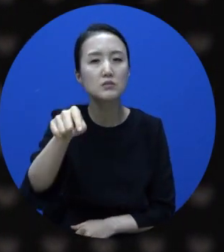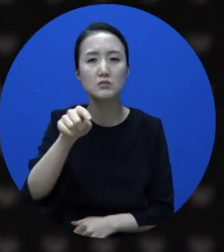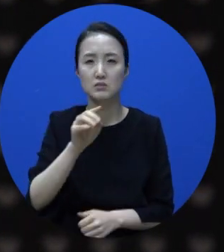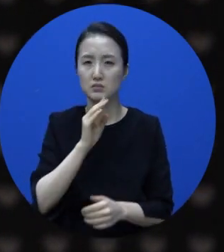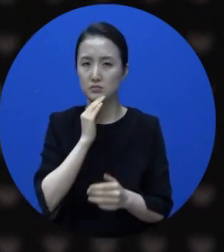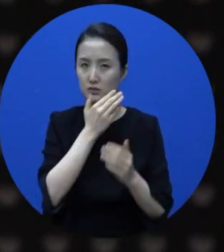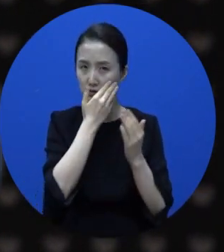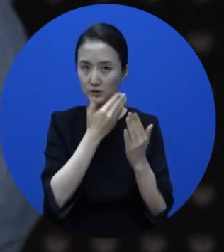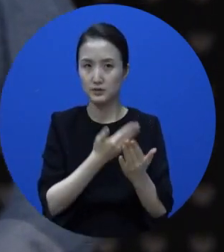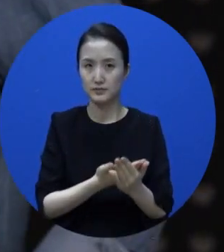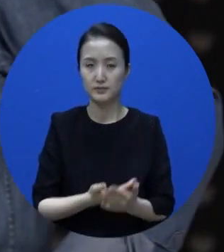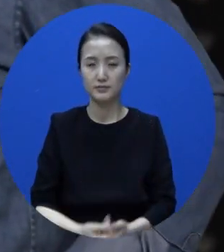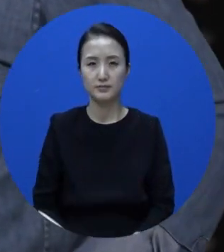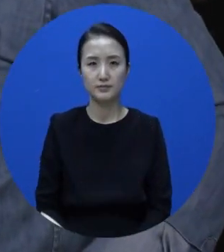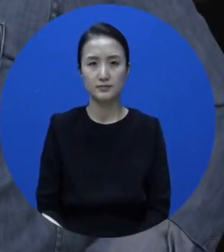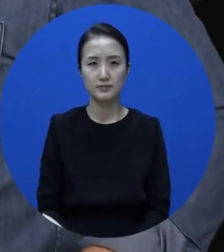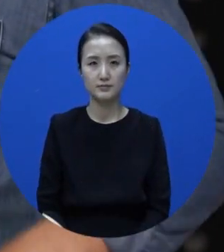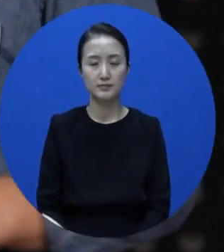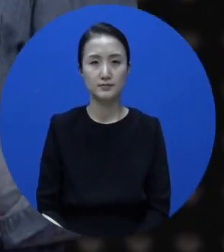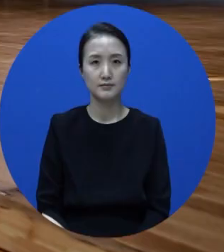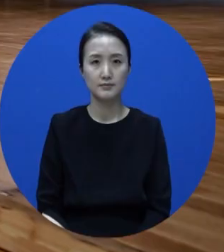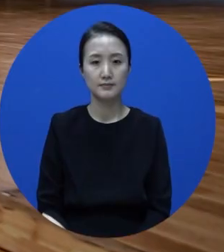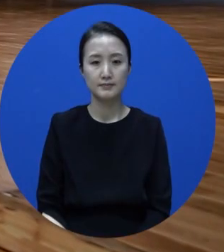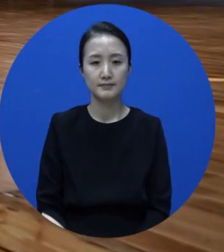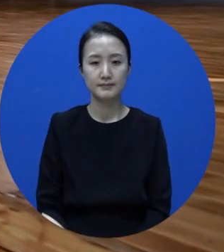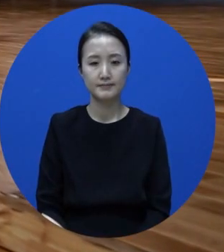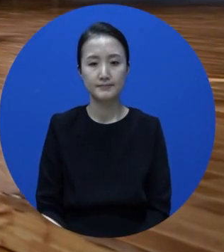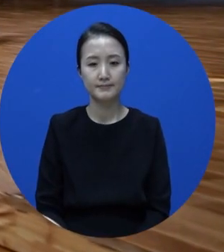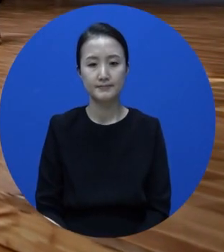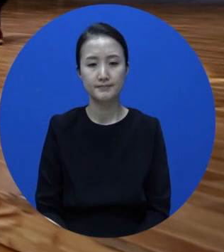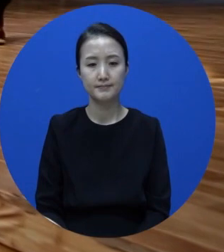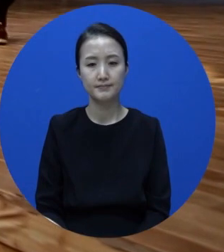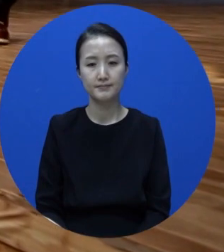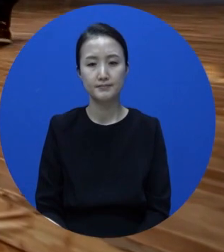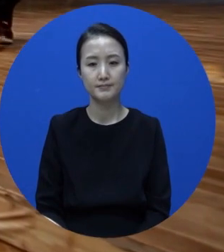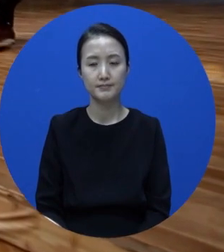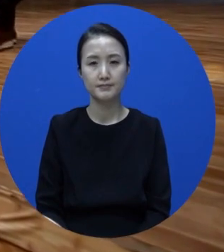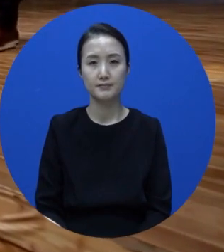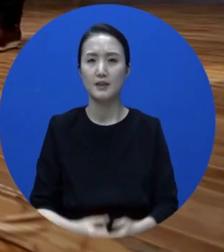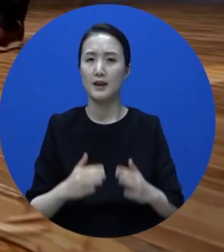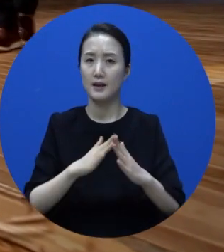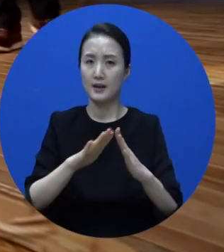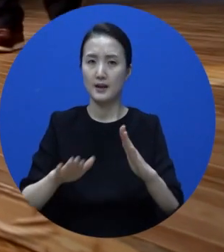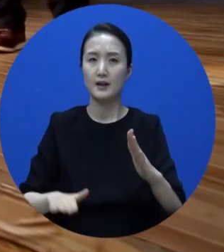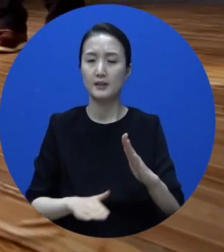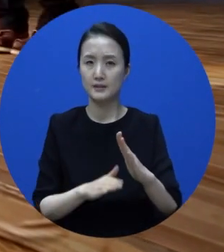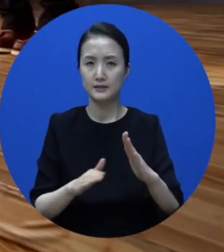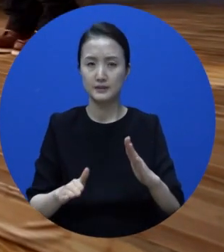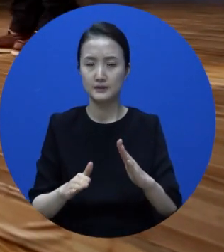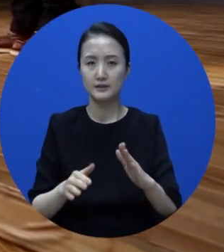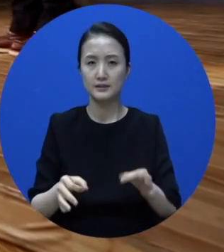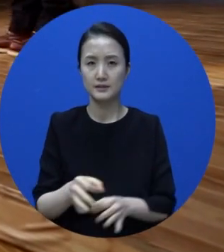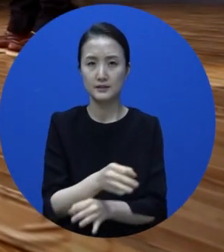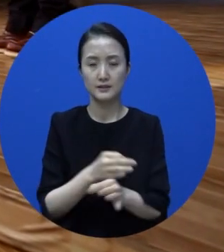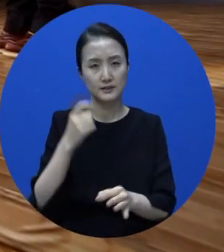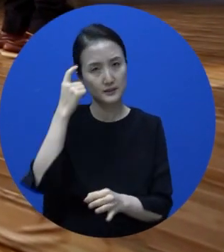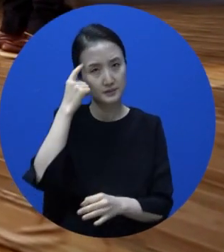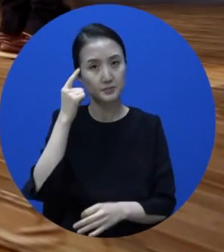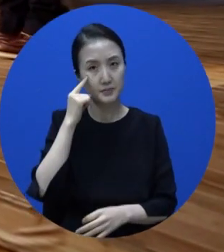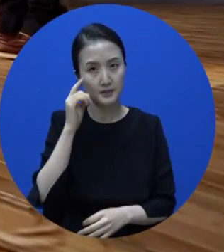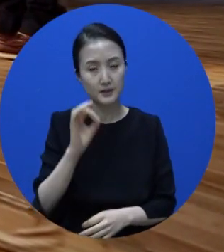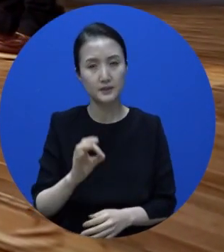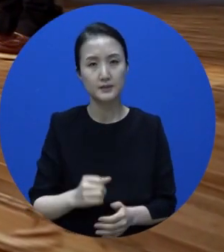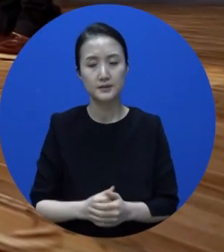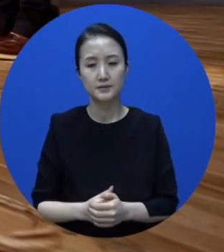것을 강조합니다 가게에 살림살이 측면에서 생각해 볼게요 많은 분들이 그래요 우리